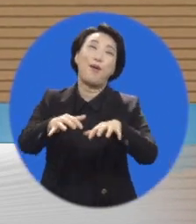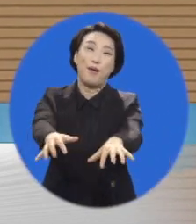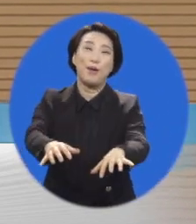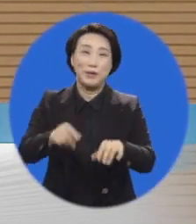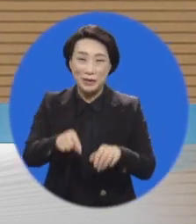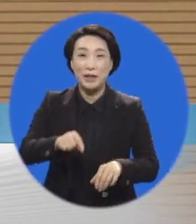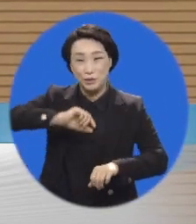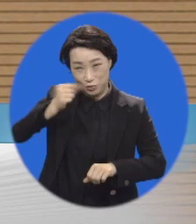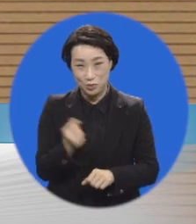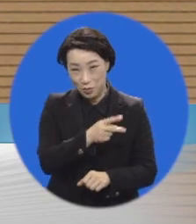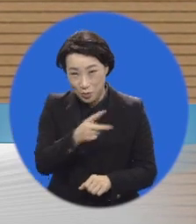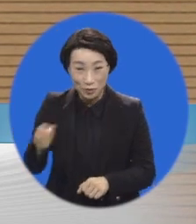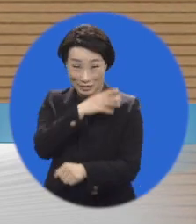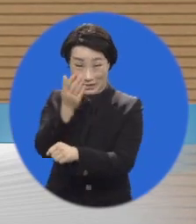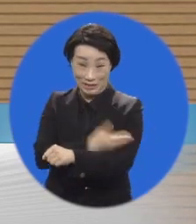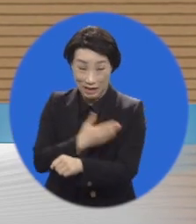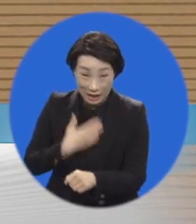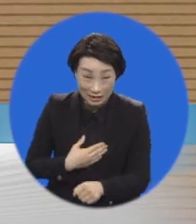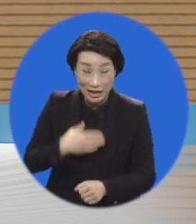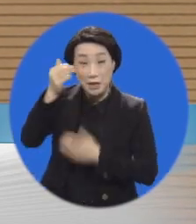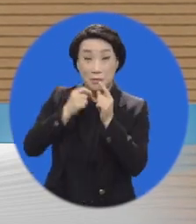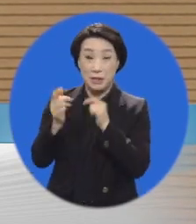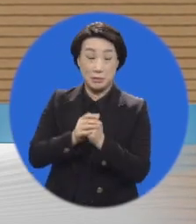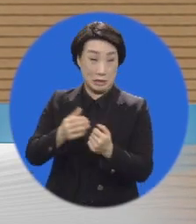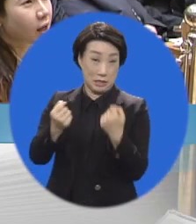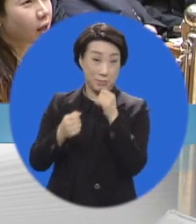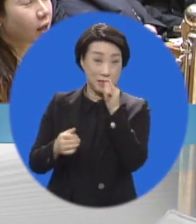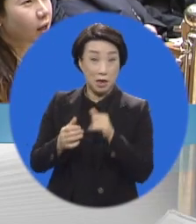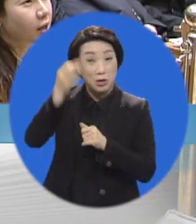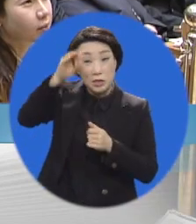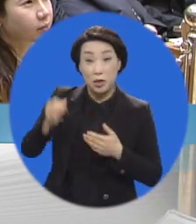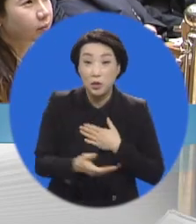말씀에 그만한 힘이 있다고 인정하시는 분 아멘 합시다